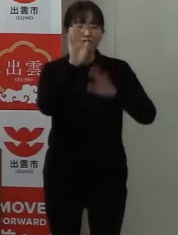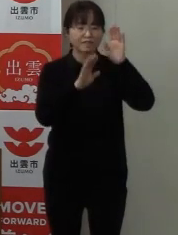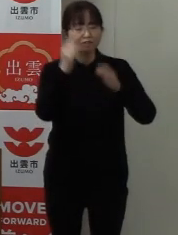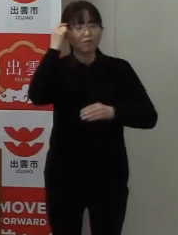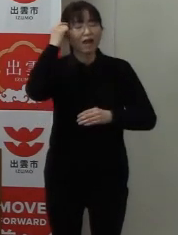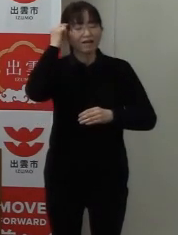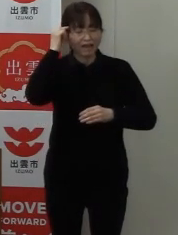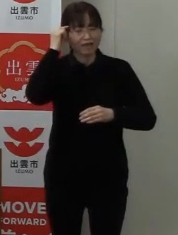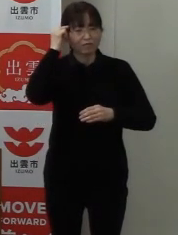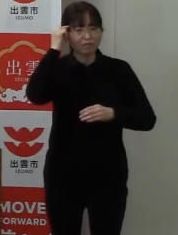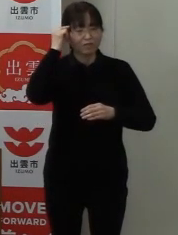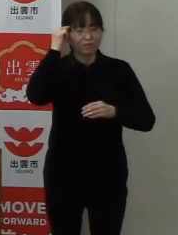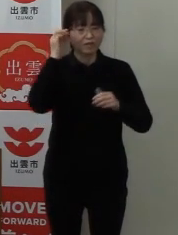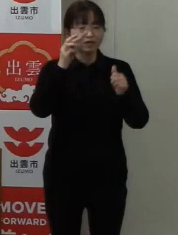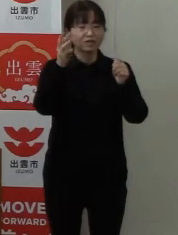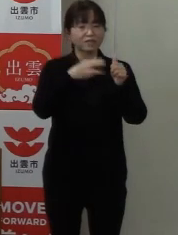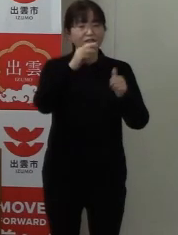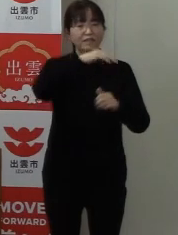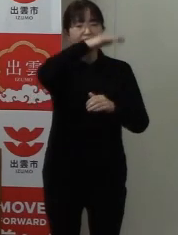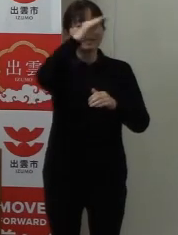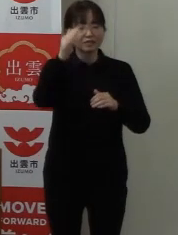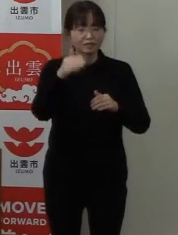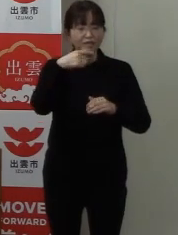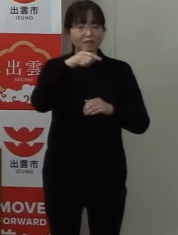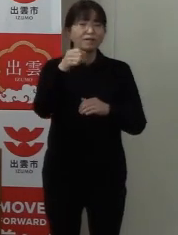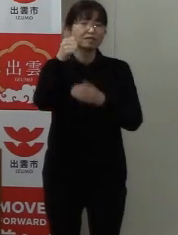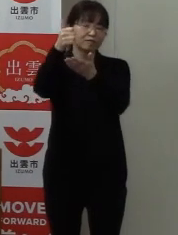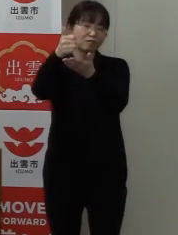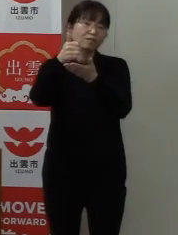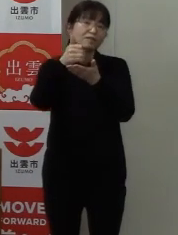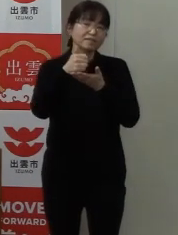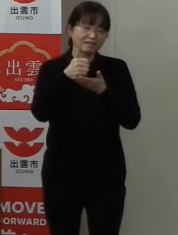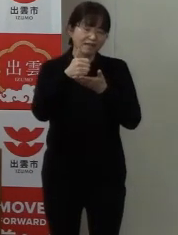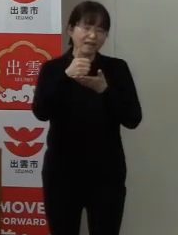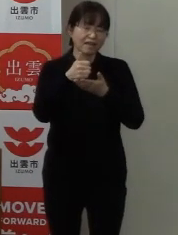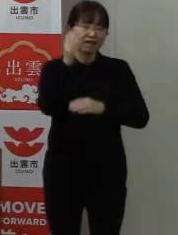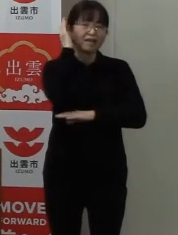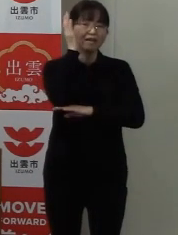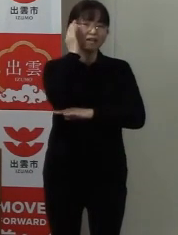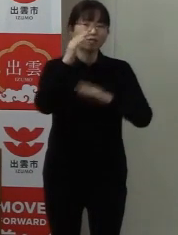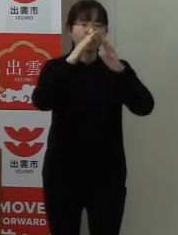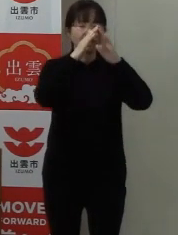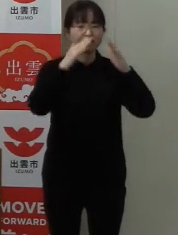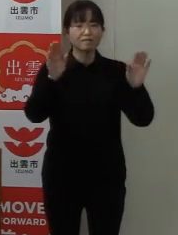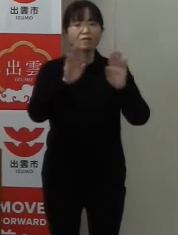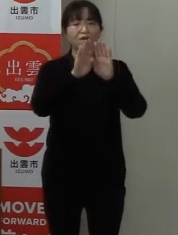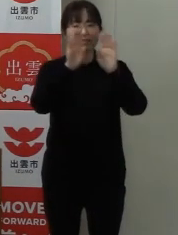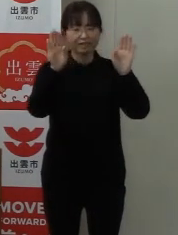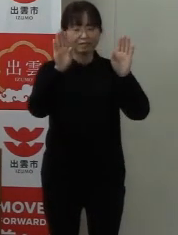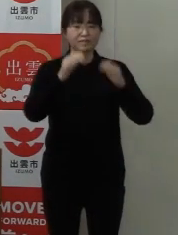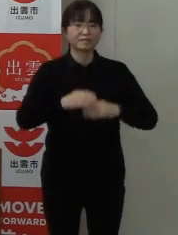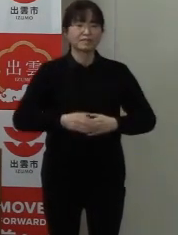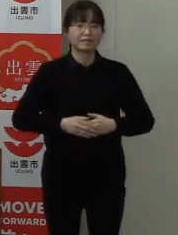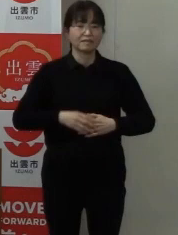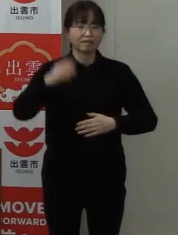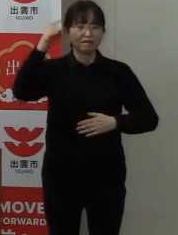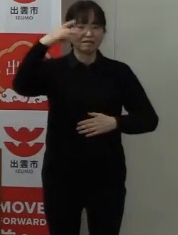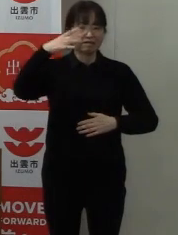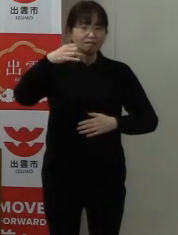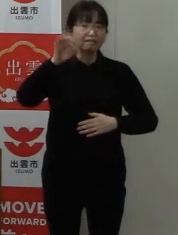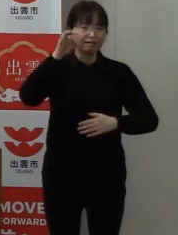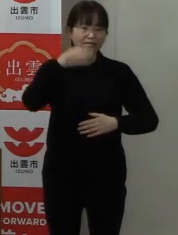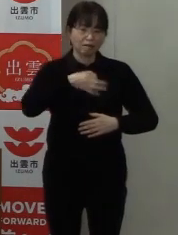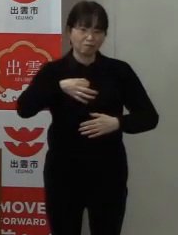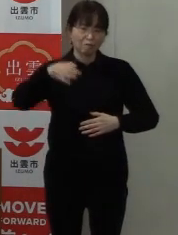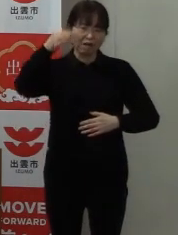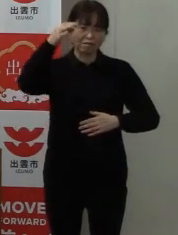師にお招きしてですね、そのような、講演をしてまいります。光熱費が上がるのはなぜと